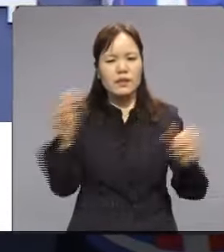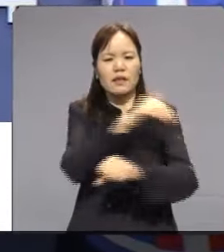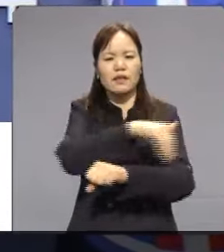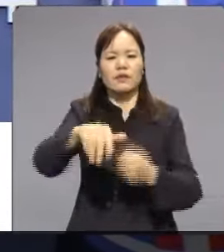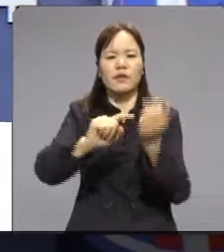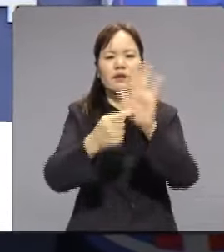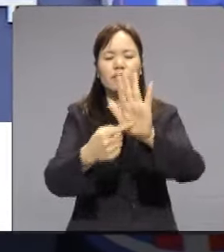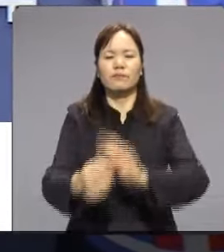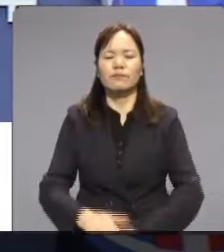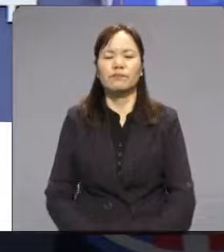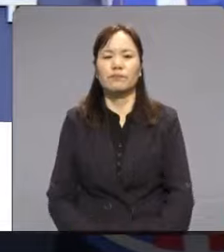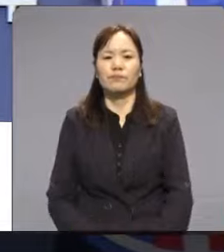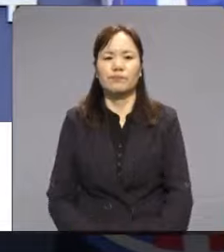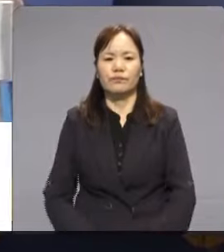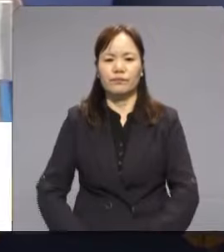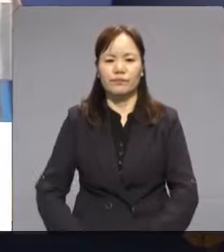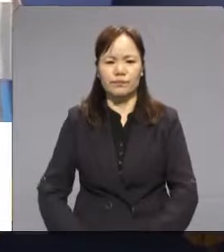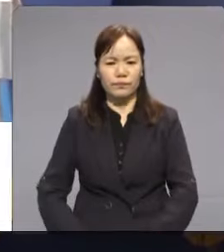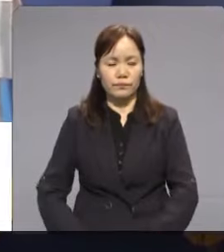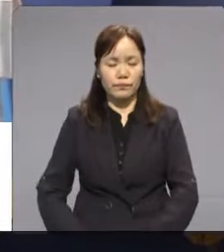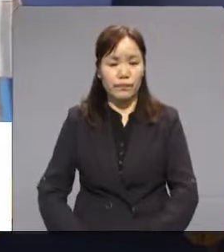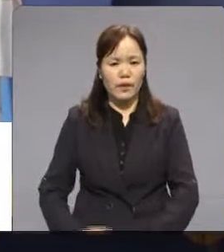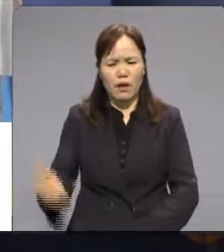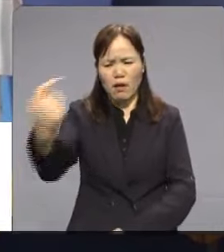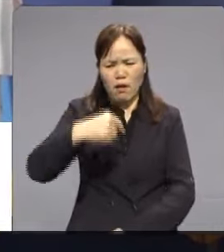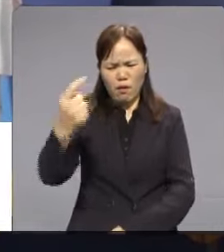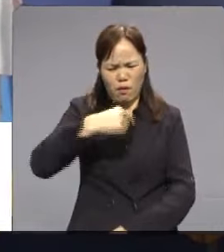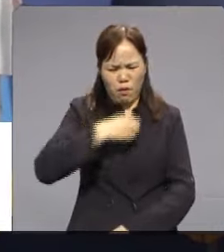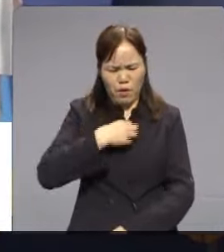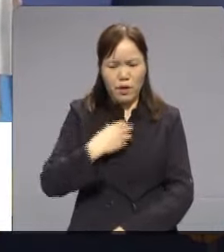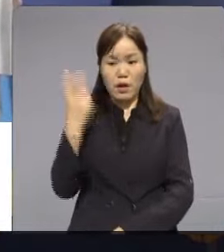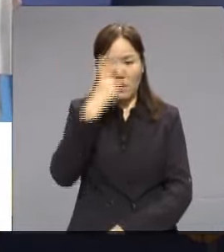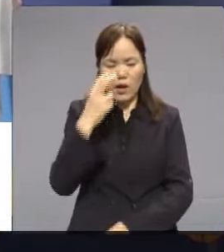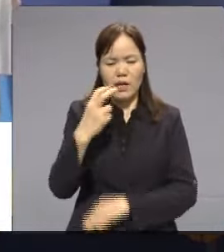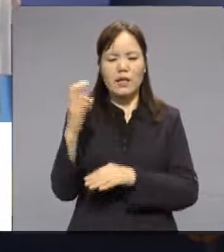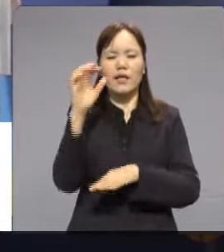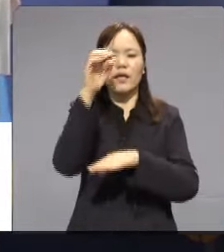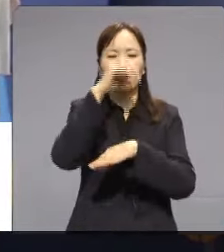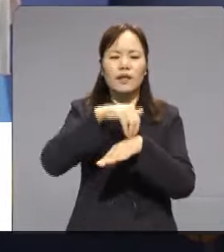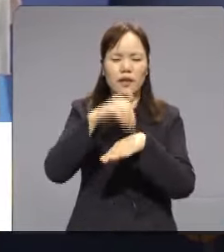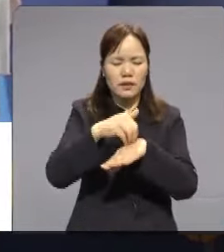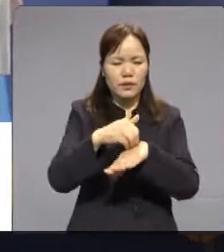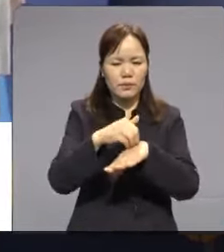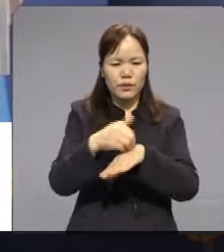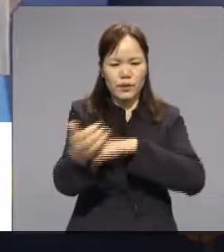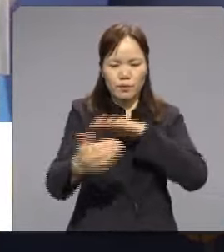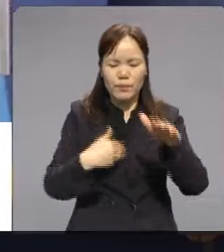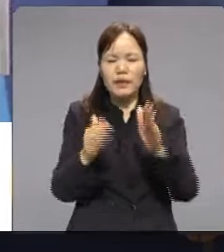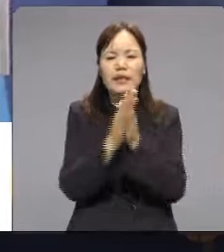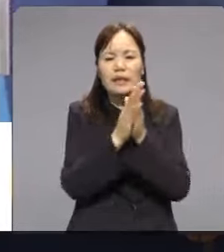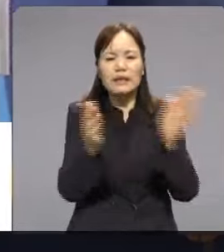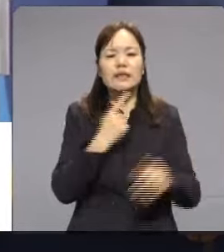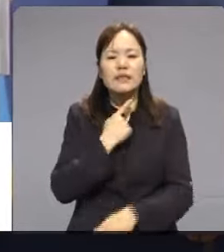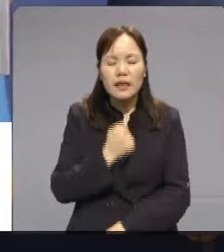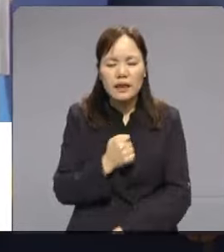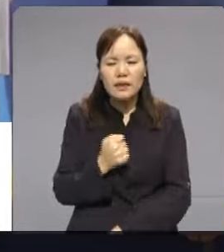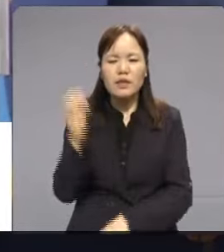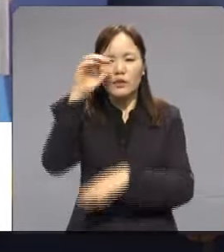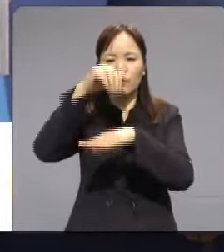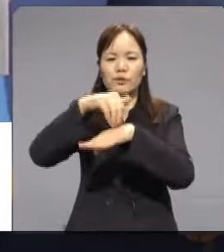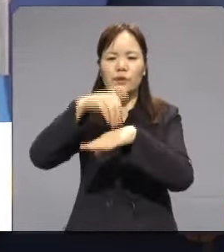밝혔습니다. 이를 위해서 국지도발 개념의 위기관리 연습도 1월에 미리 시행했던 한미는 훈련 기간